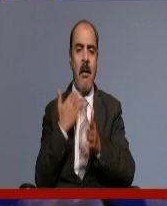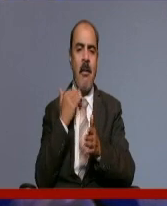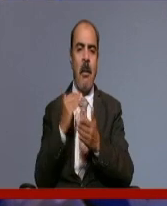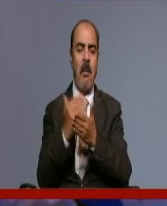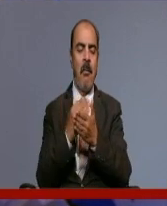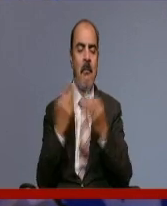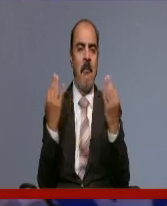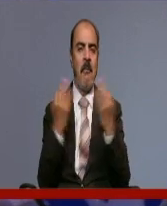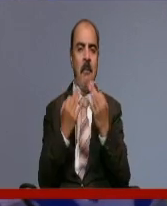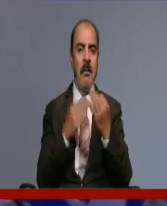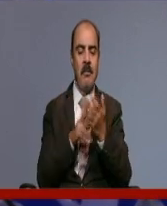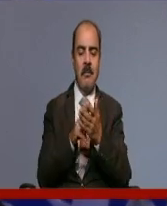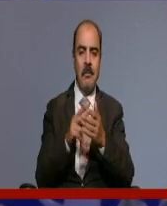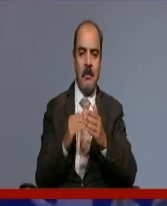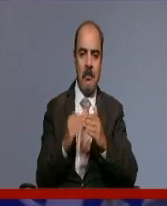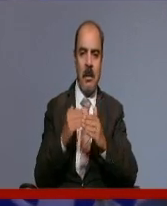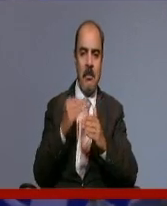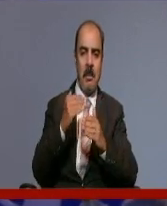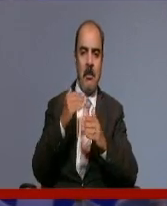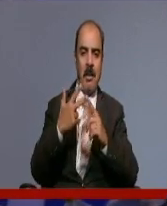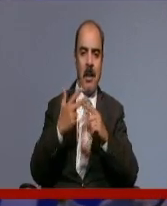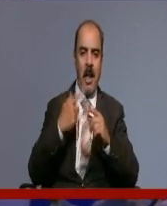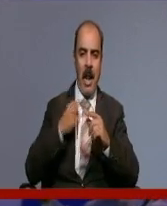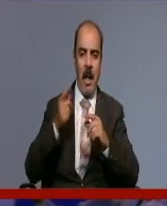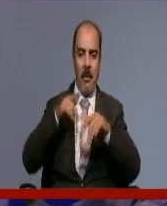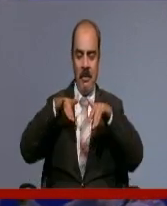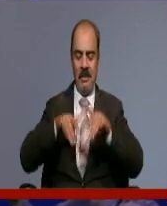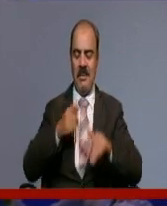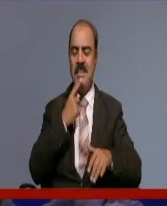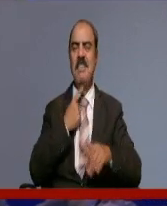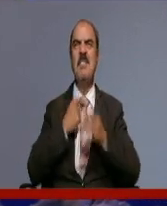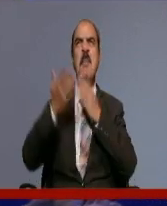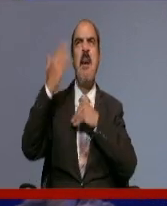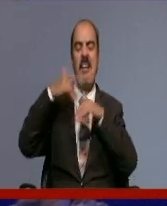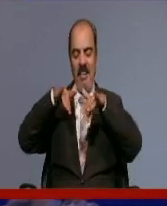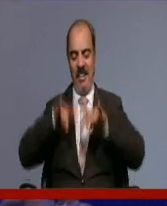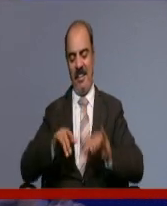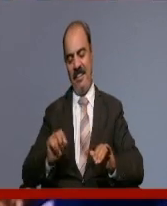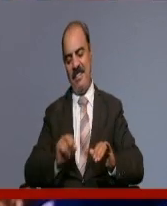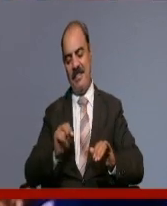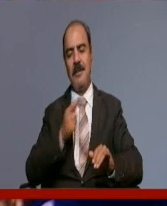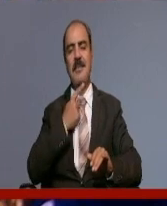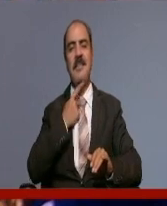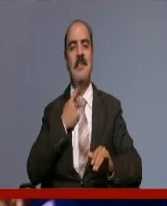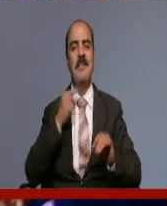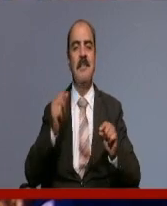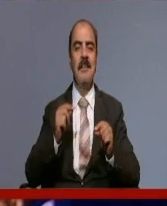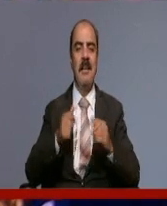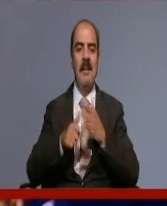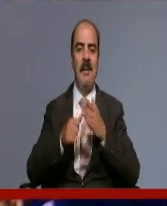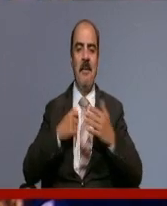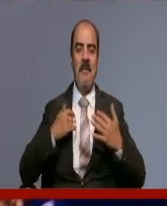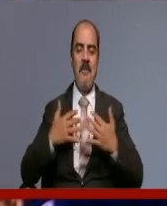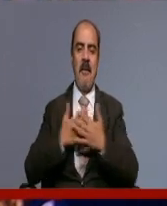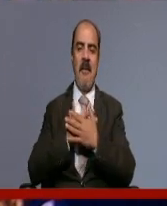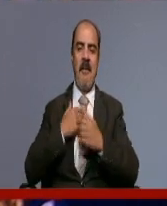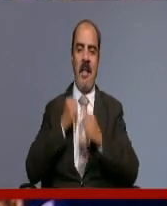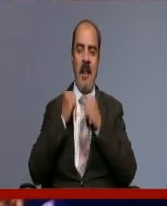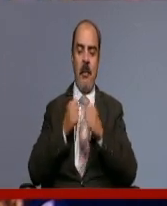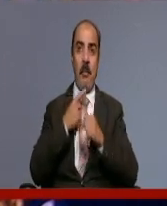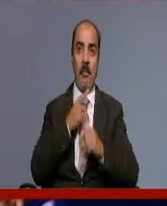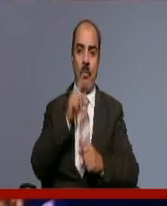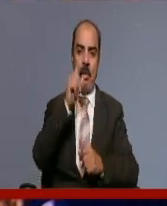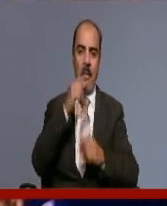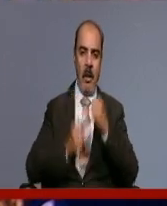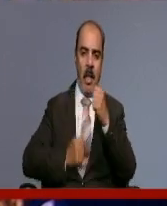ابعتها على تخته زي دولت والله كان نفسي اقعد زي دي يا سلام راكبه الفرس نادرا علي